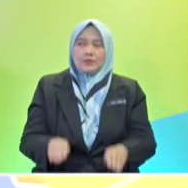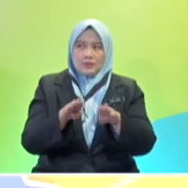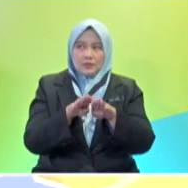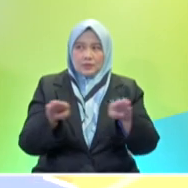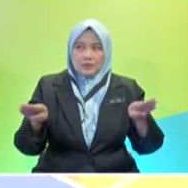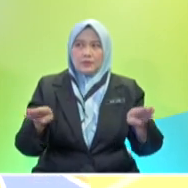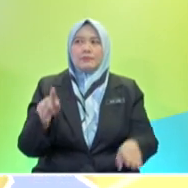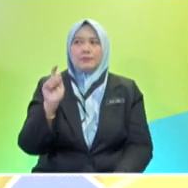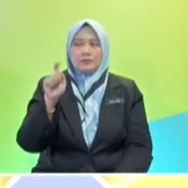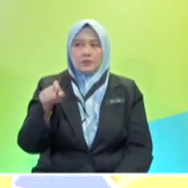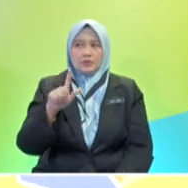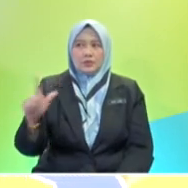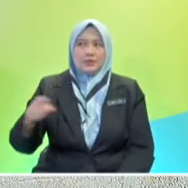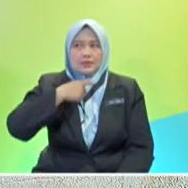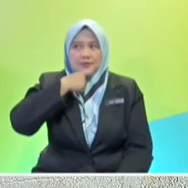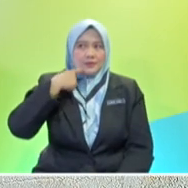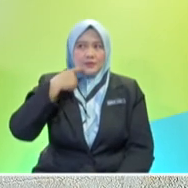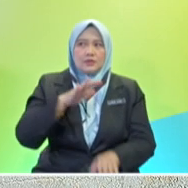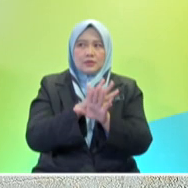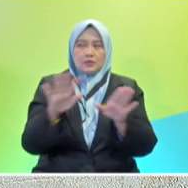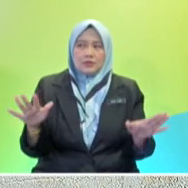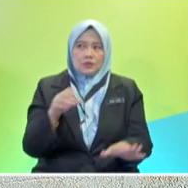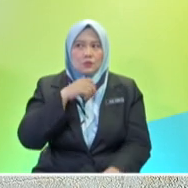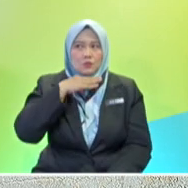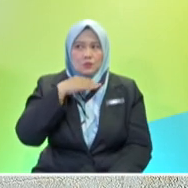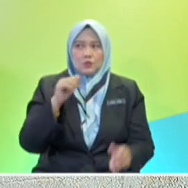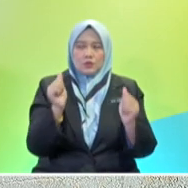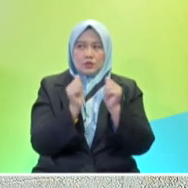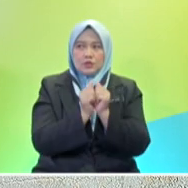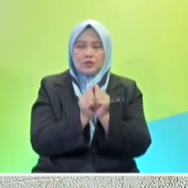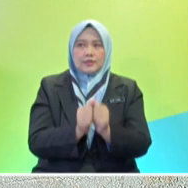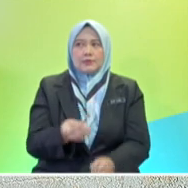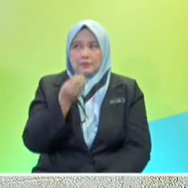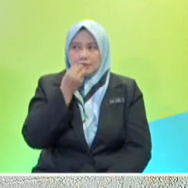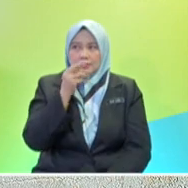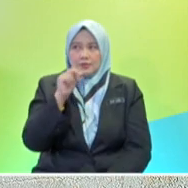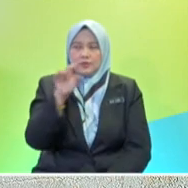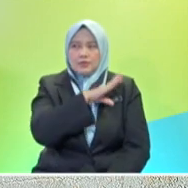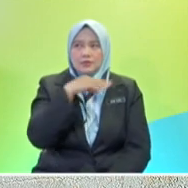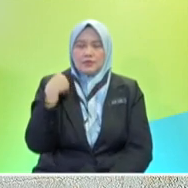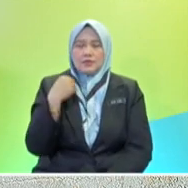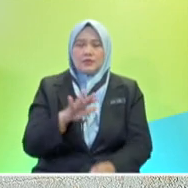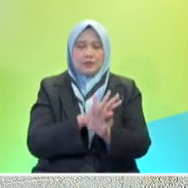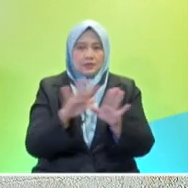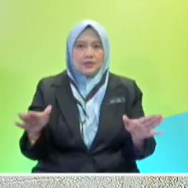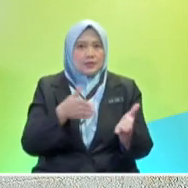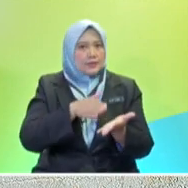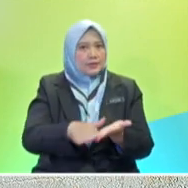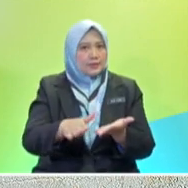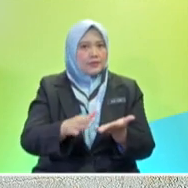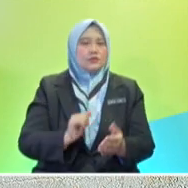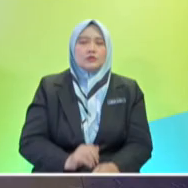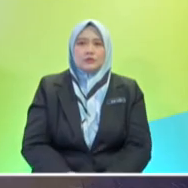Lantai mestilah kering, tidak bersepah dengan makanan dan tidak licin. Ya,